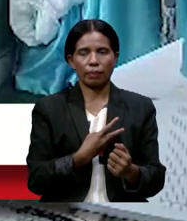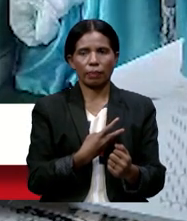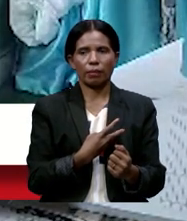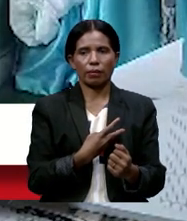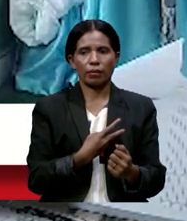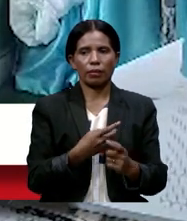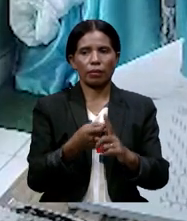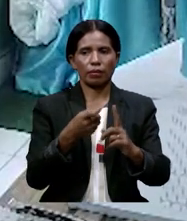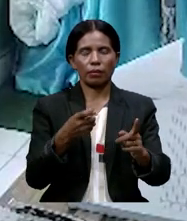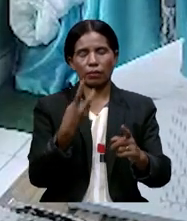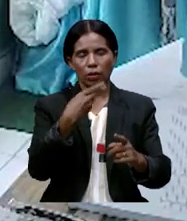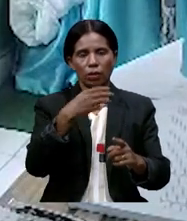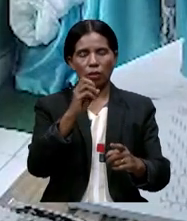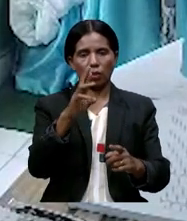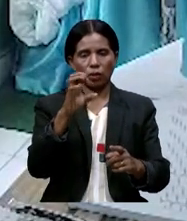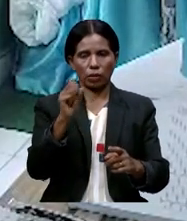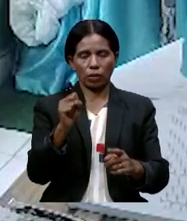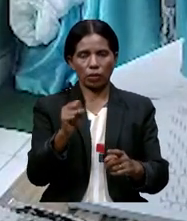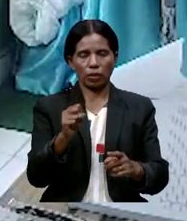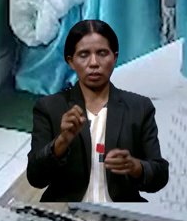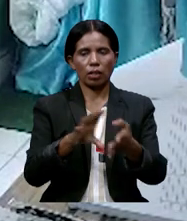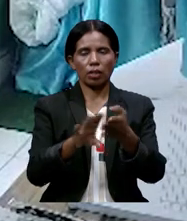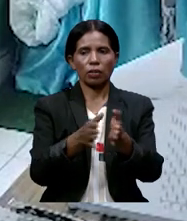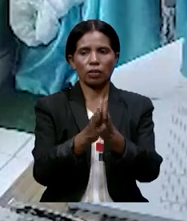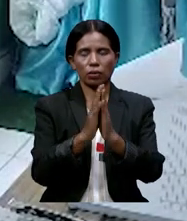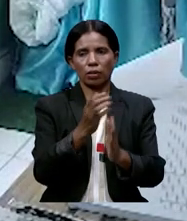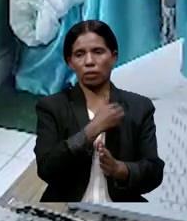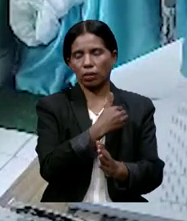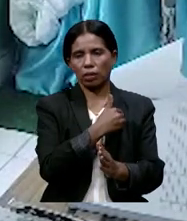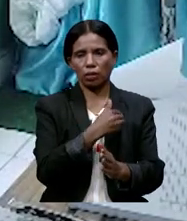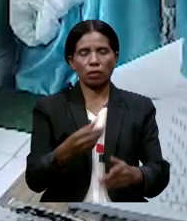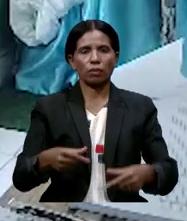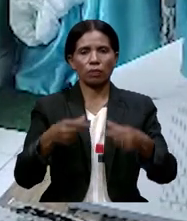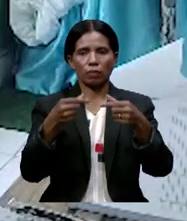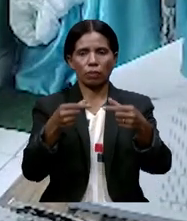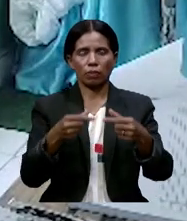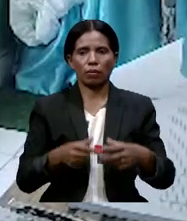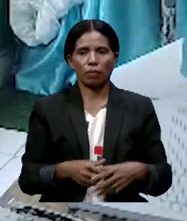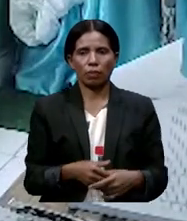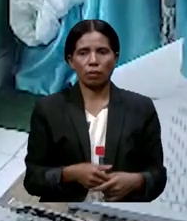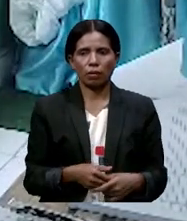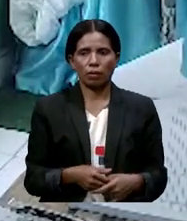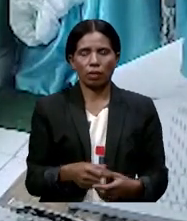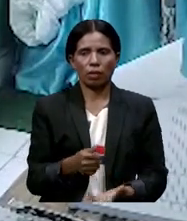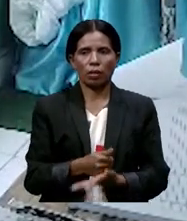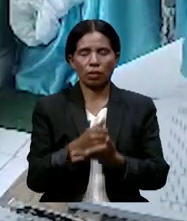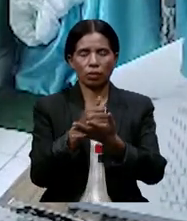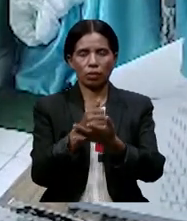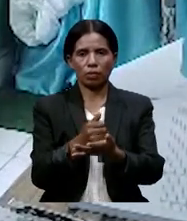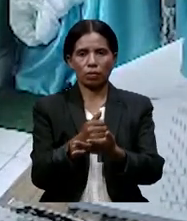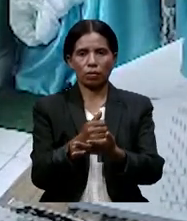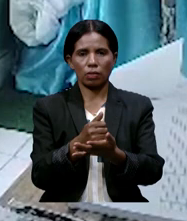Hus parte horex ninya pedido ita sidok simu ba atenimento regular nian